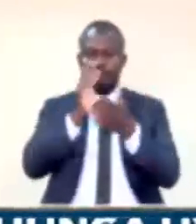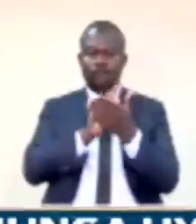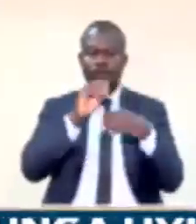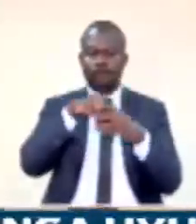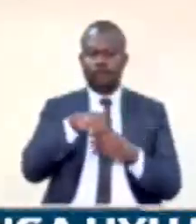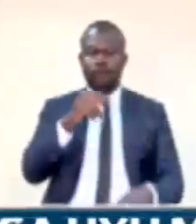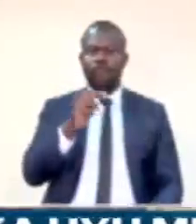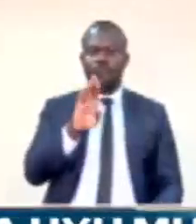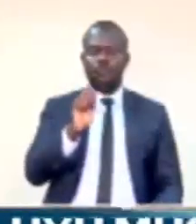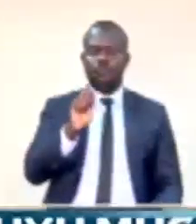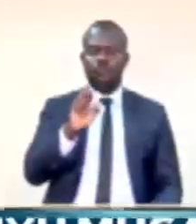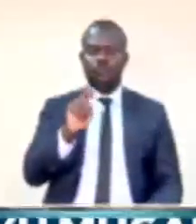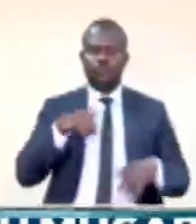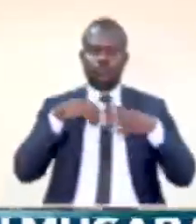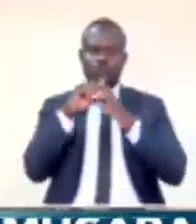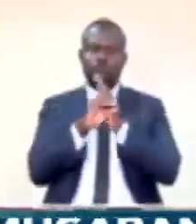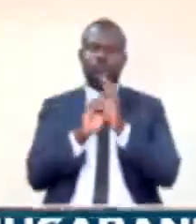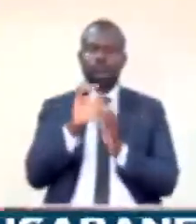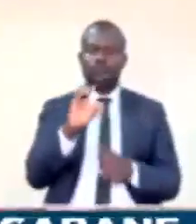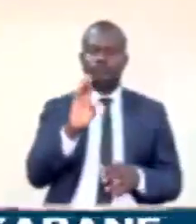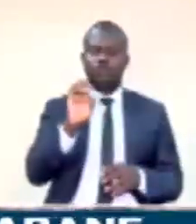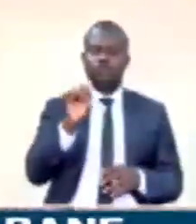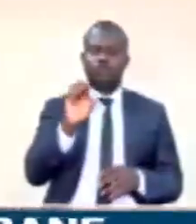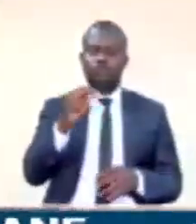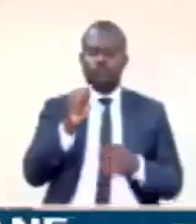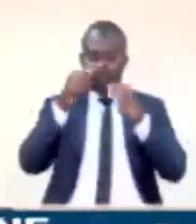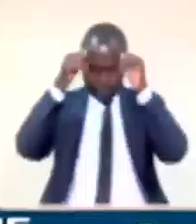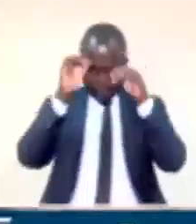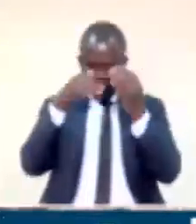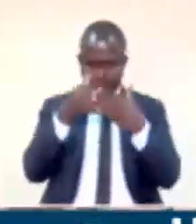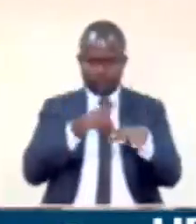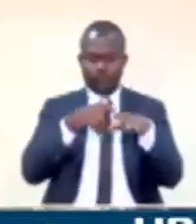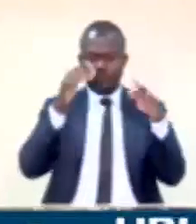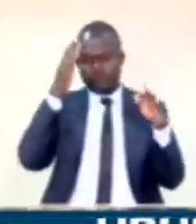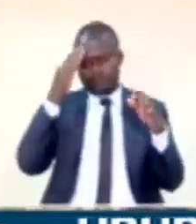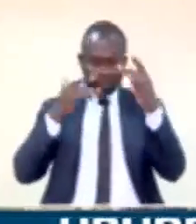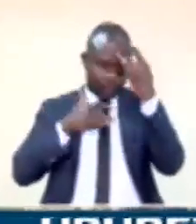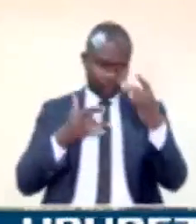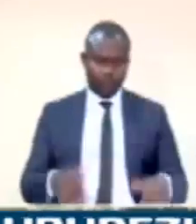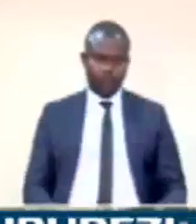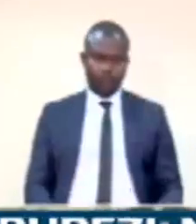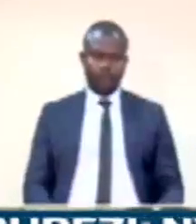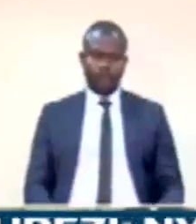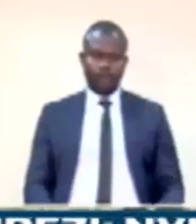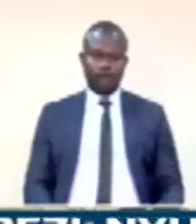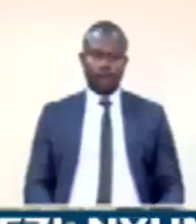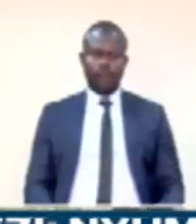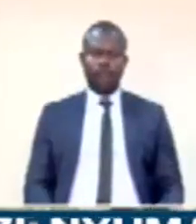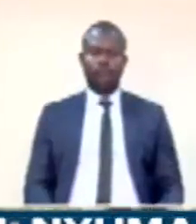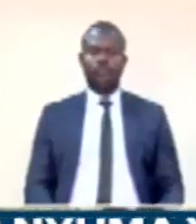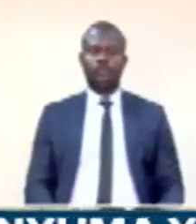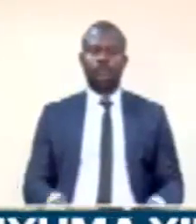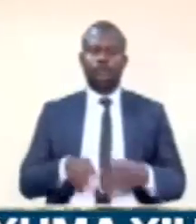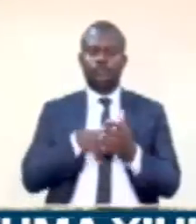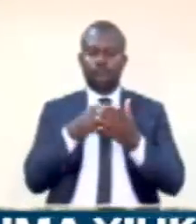barimo na nyirabatembeye Florence utuye mu kagari ka cy'abayaga mu murenge wa Nyagatare umaze igihe kinini amenye ko yanduye. Kunanirwa kwiyakira ingaruka nahuye